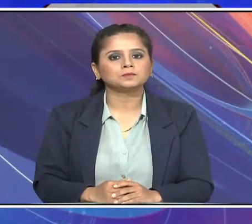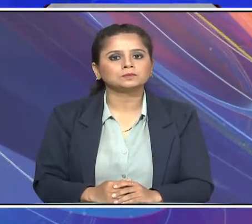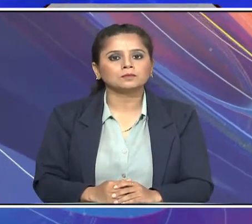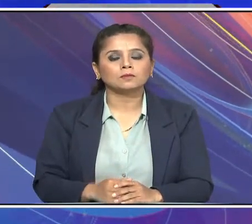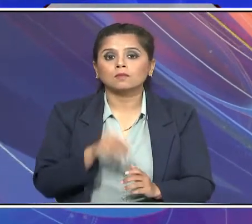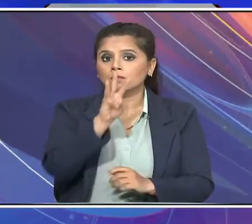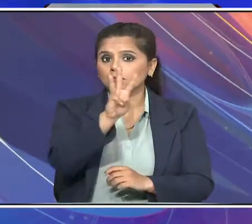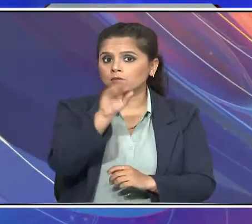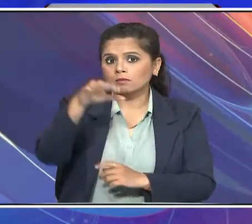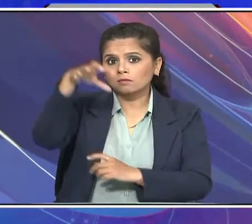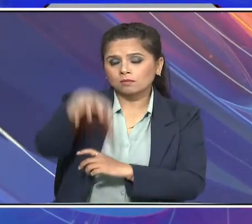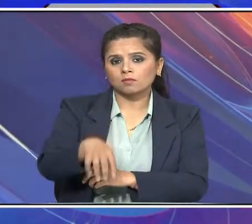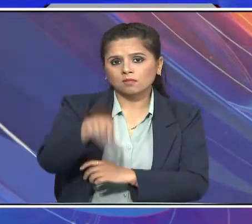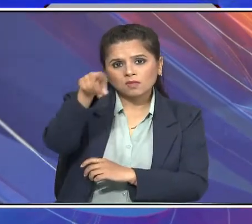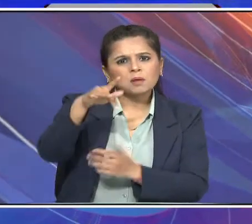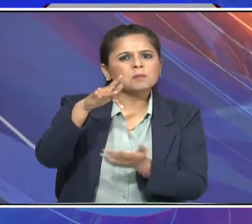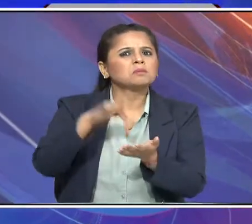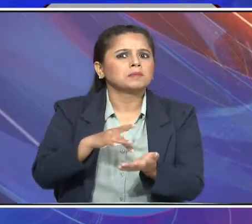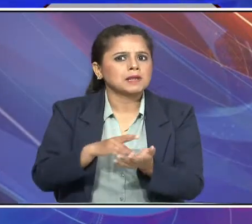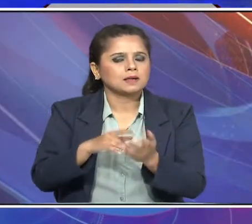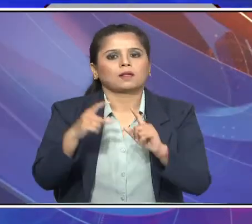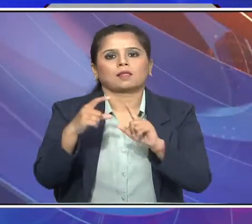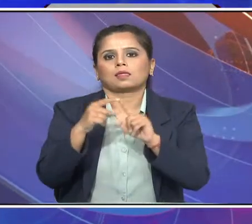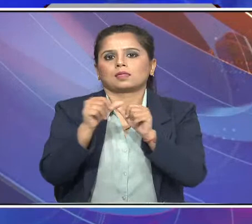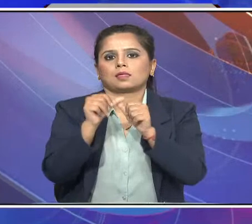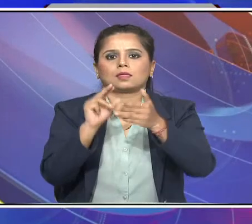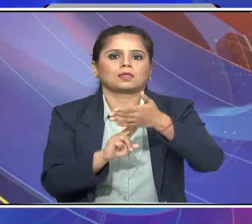छत्तीसगढ़ के दंतेवाड़ा में